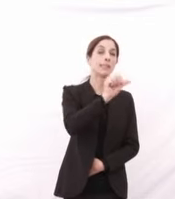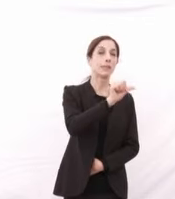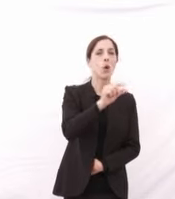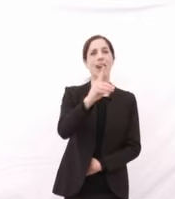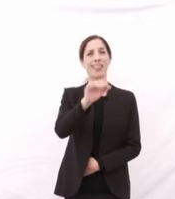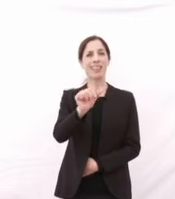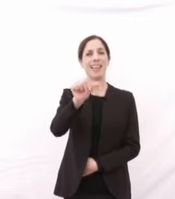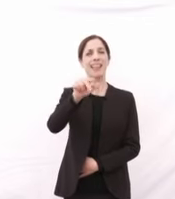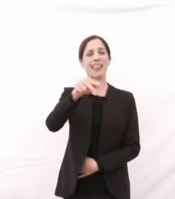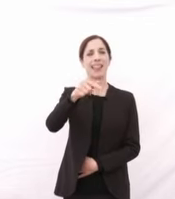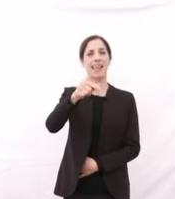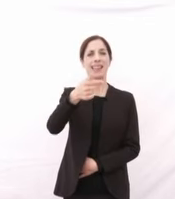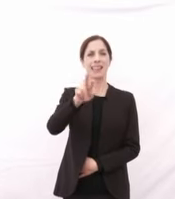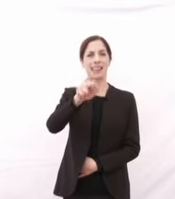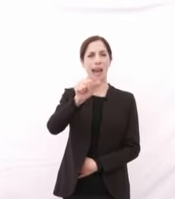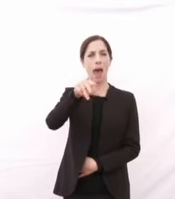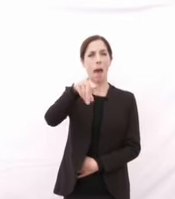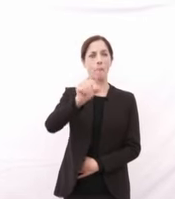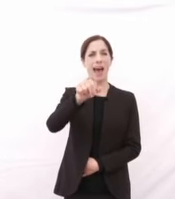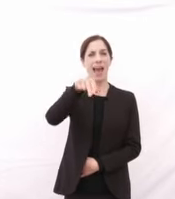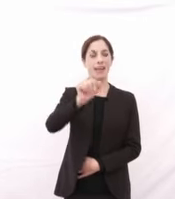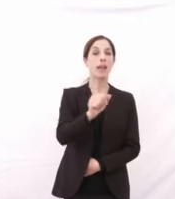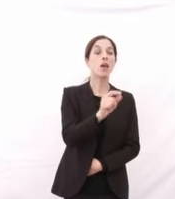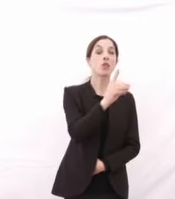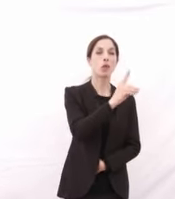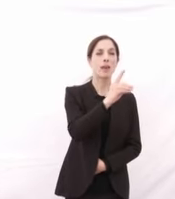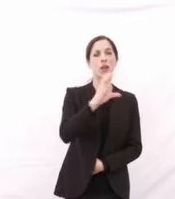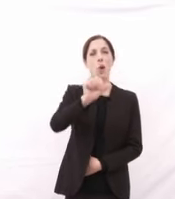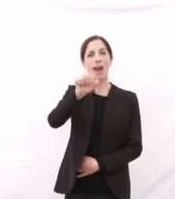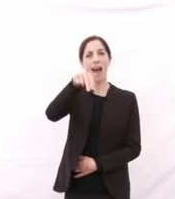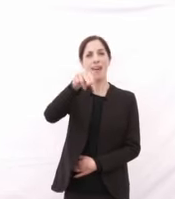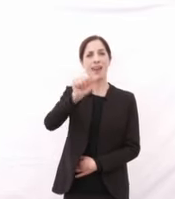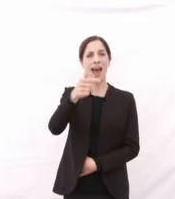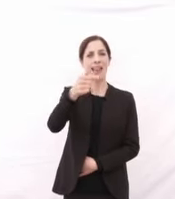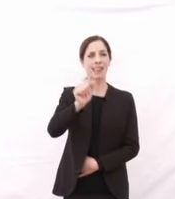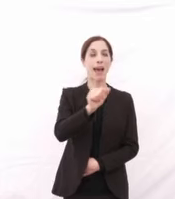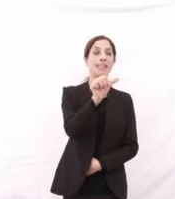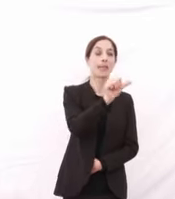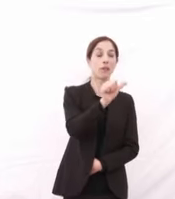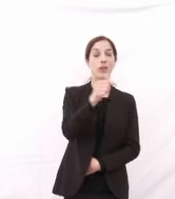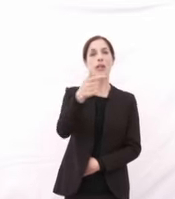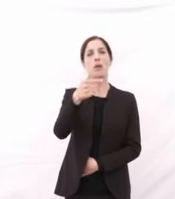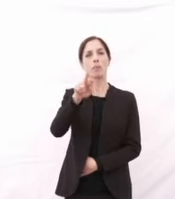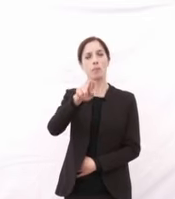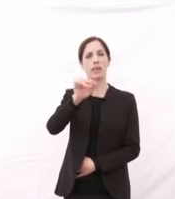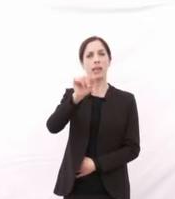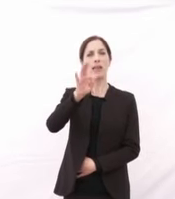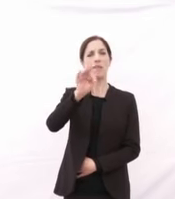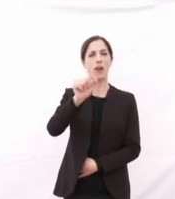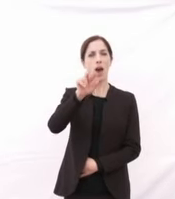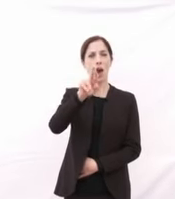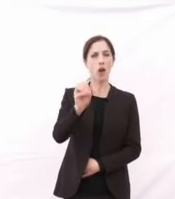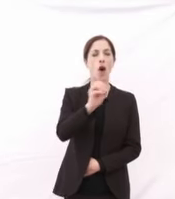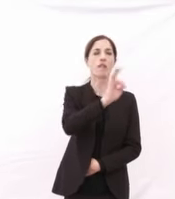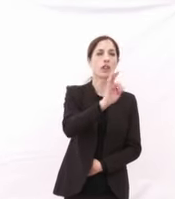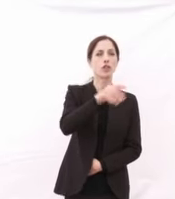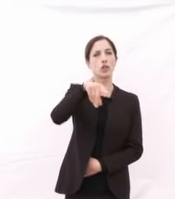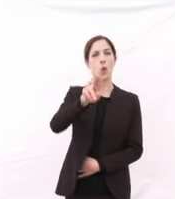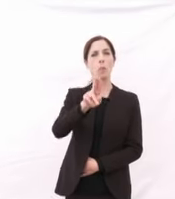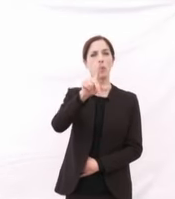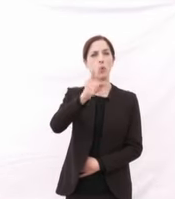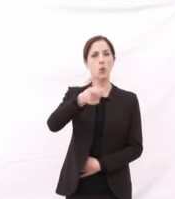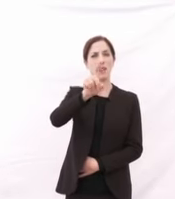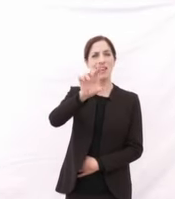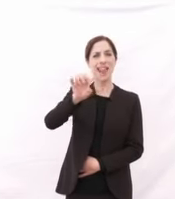Giuseppe Bertolami, Domenico Cannatà, Serafino Trifarò, Francesco Pugliese, Pippo